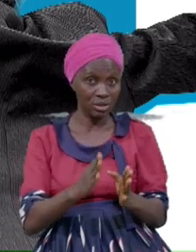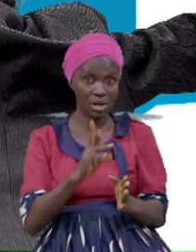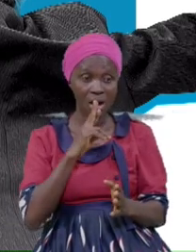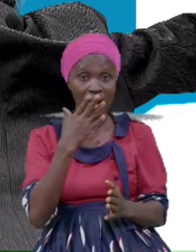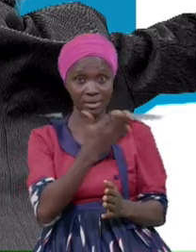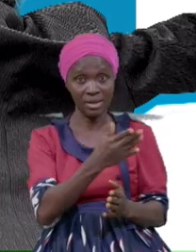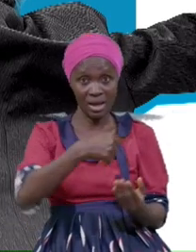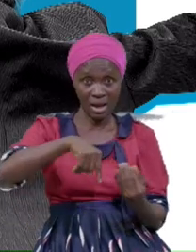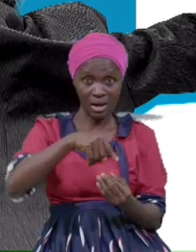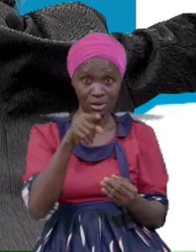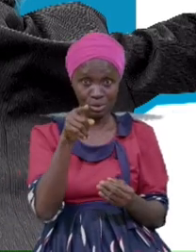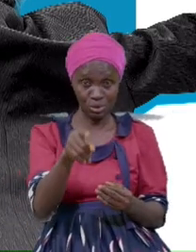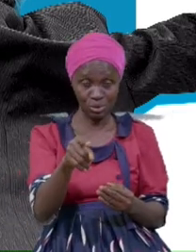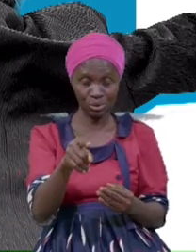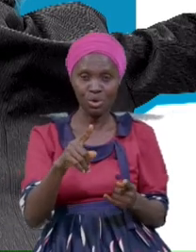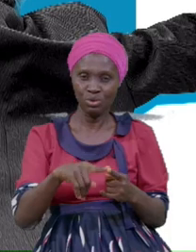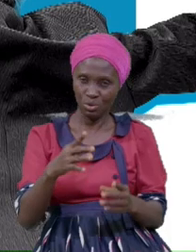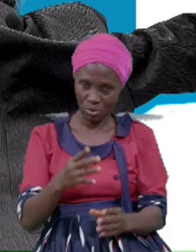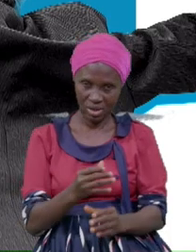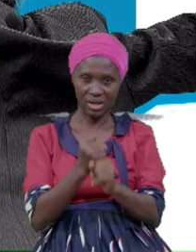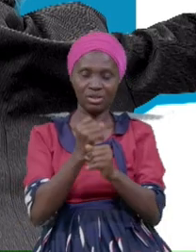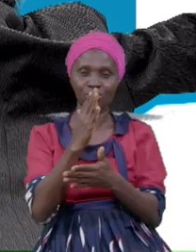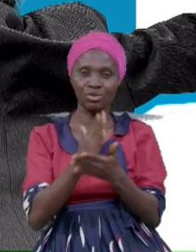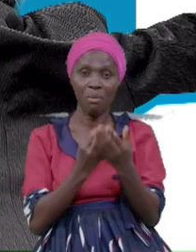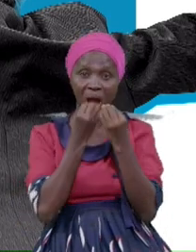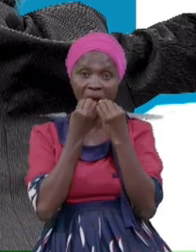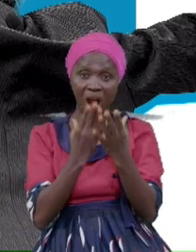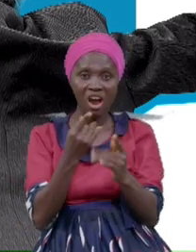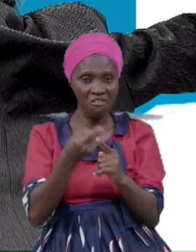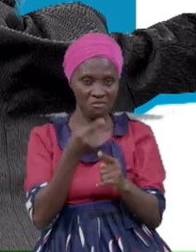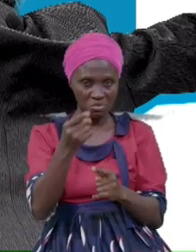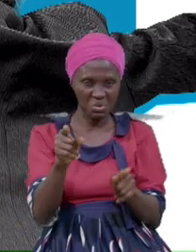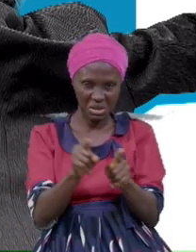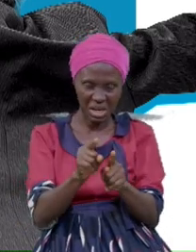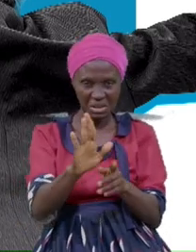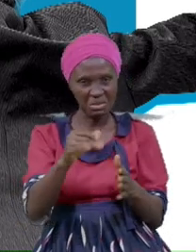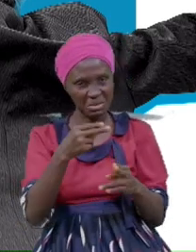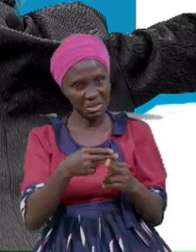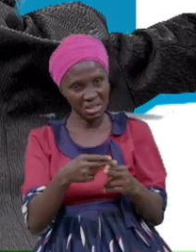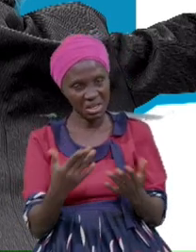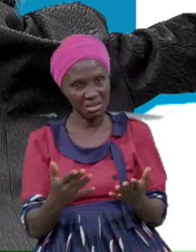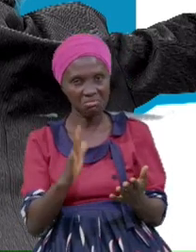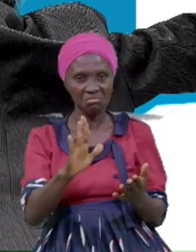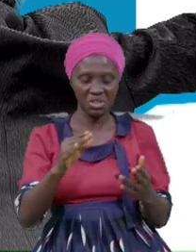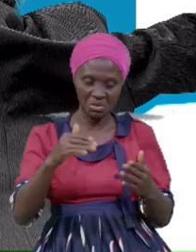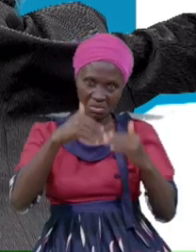Ils sont là pour prendre vos renseignements. Non, prenons